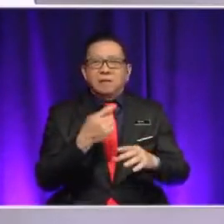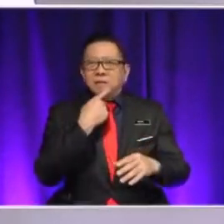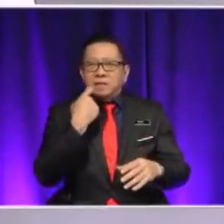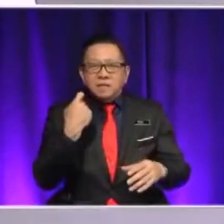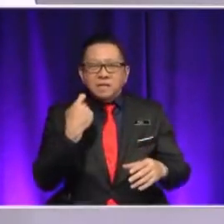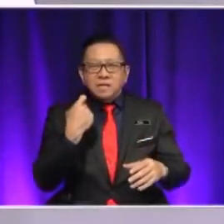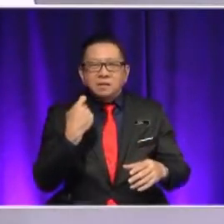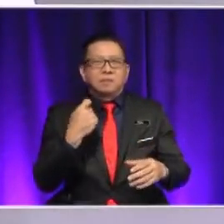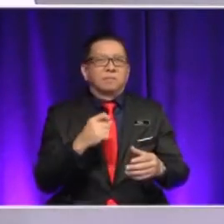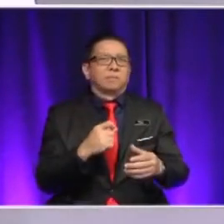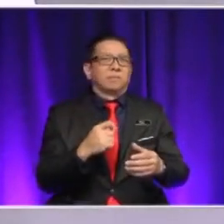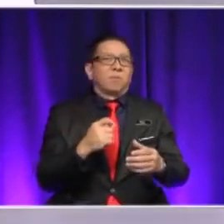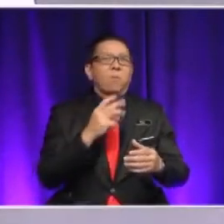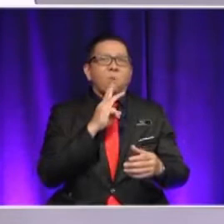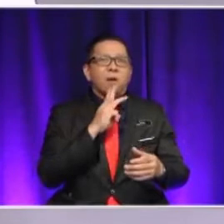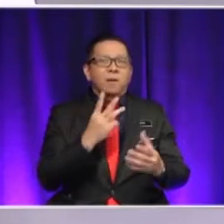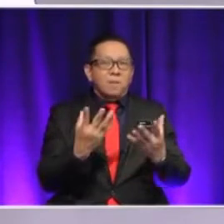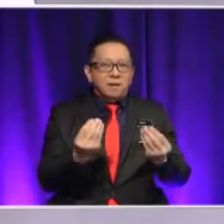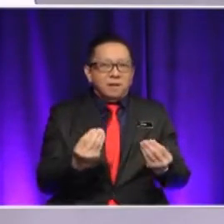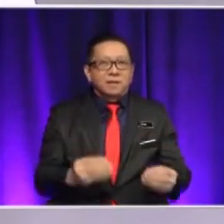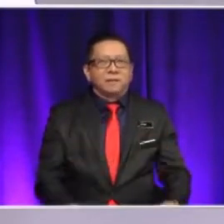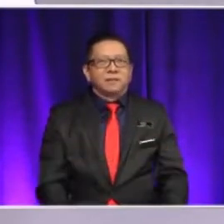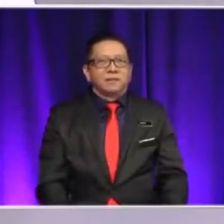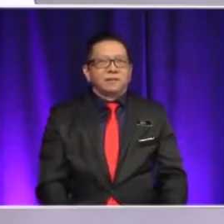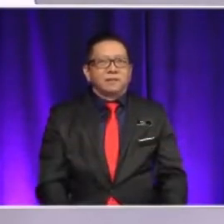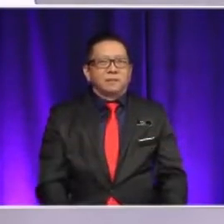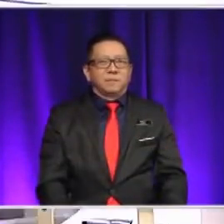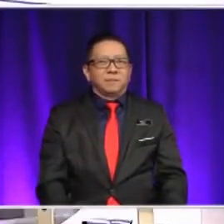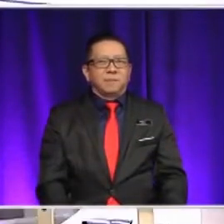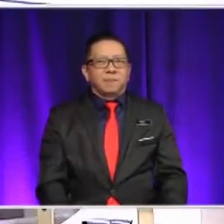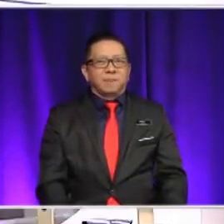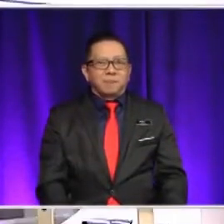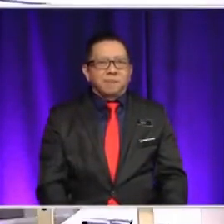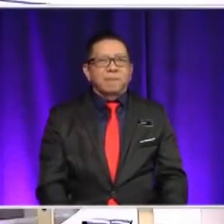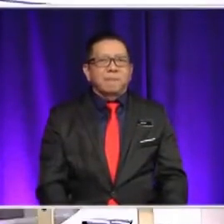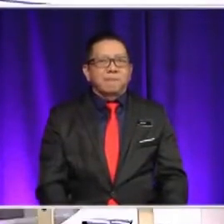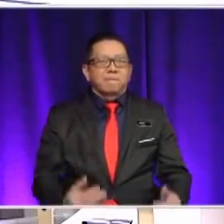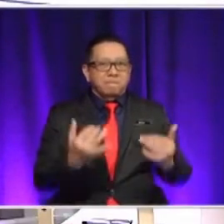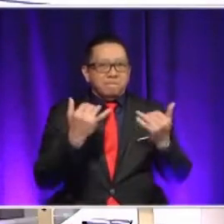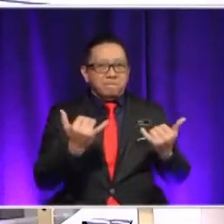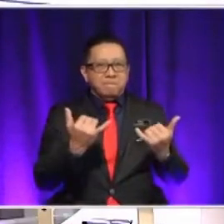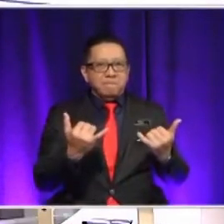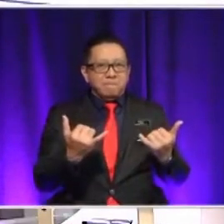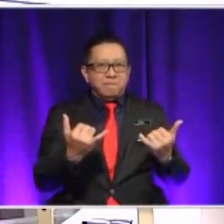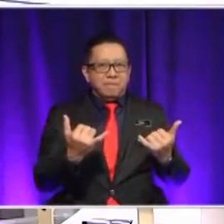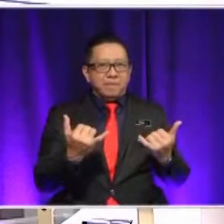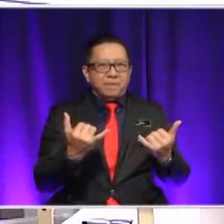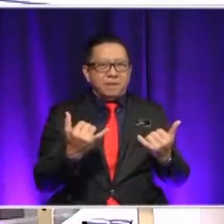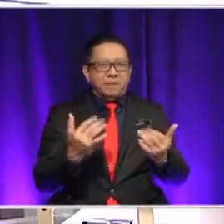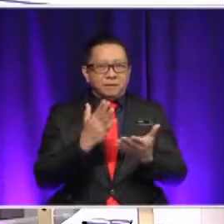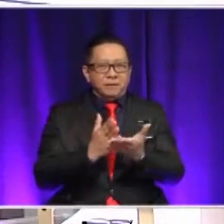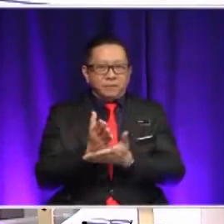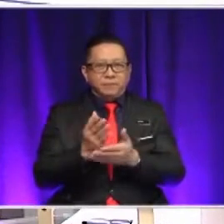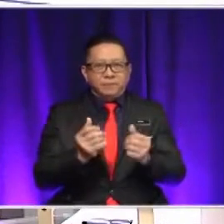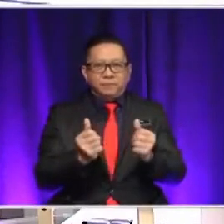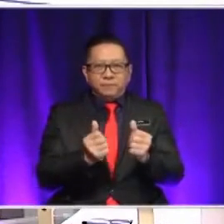petugas rezeki pantaai istilah basah-basah Nangke oke sekarang cek guna abhyfiles sama-sama